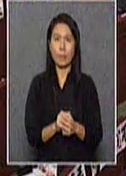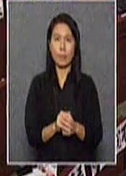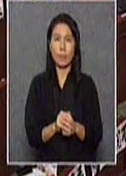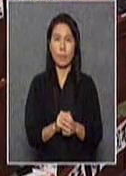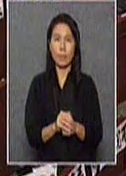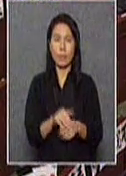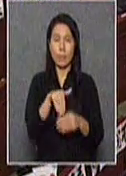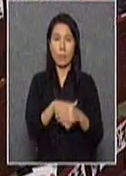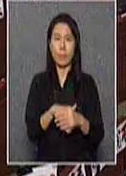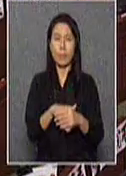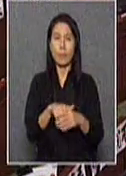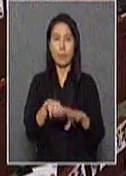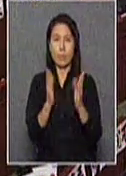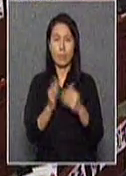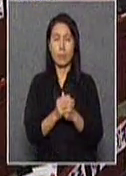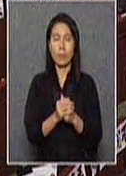開始表決。